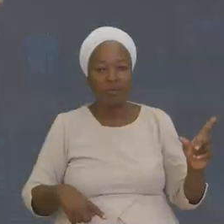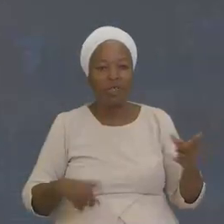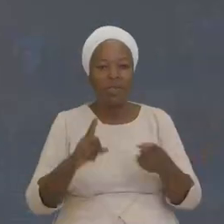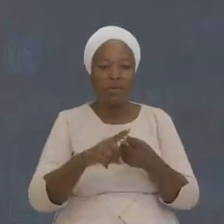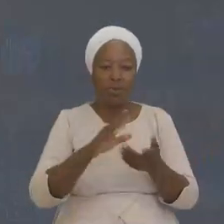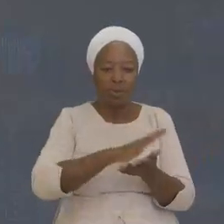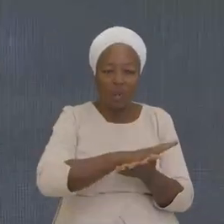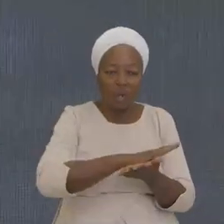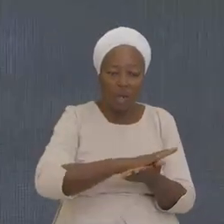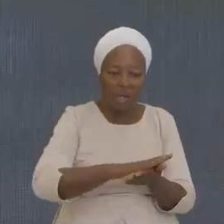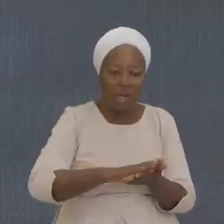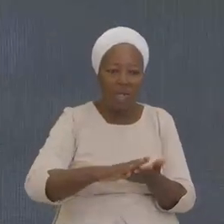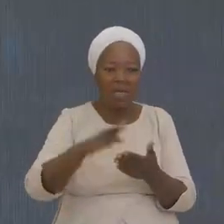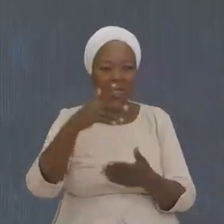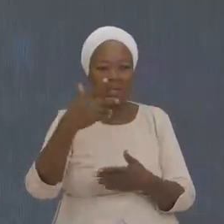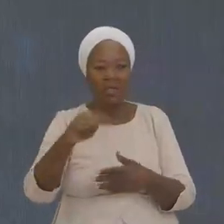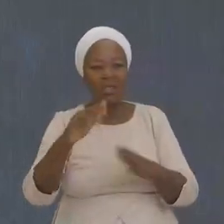Par les paroles de l'Éternel.